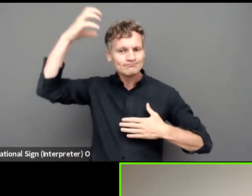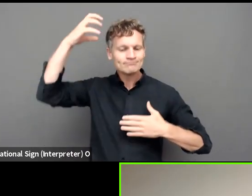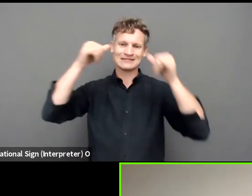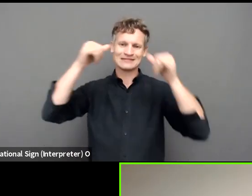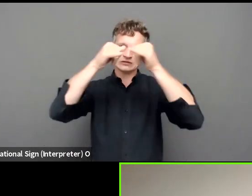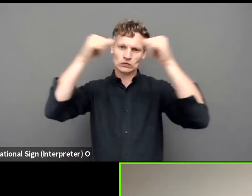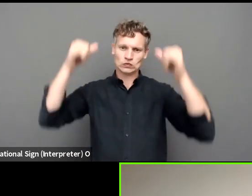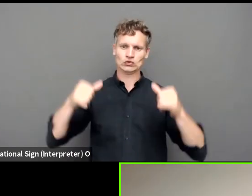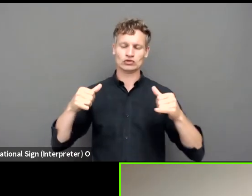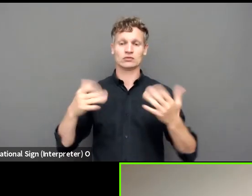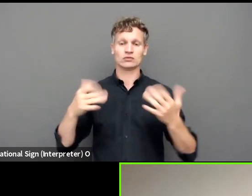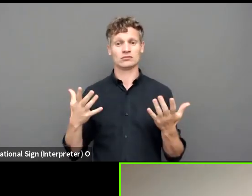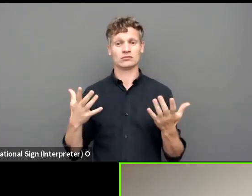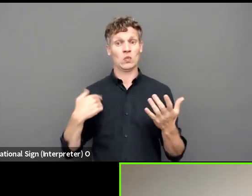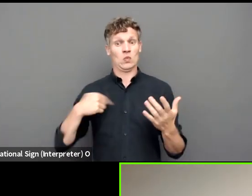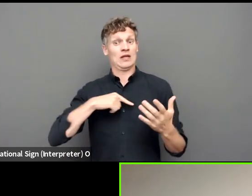marocain